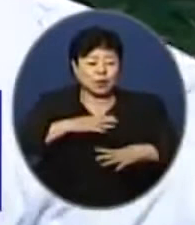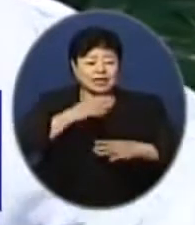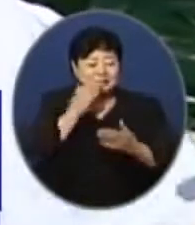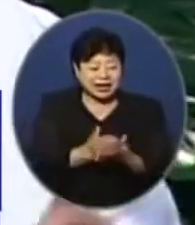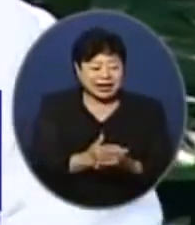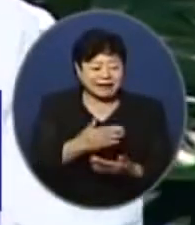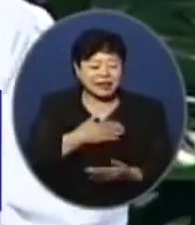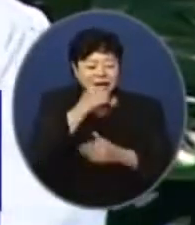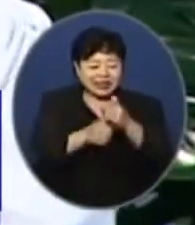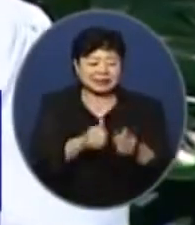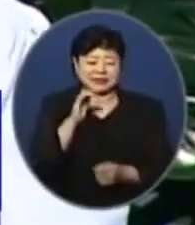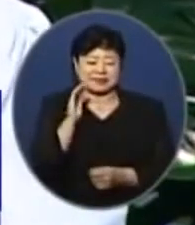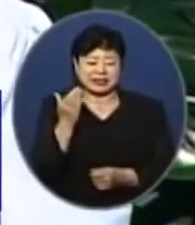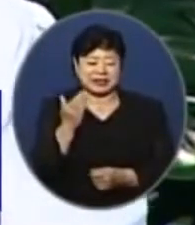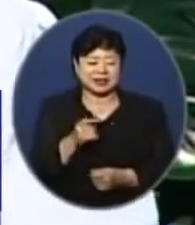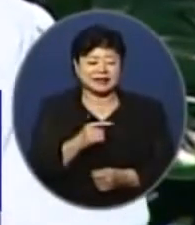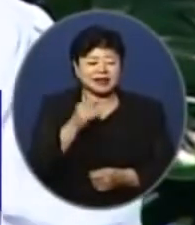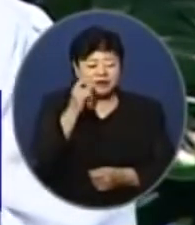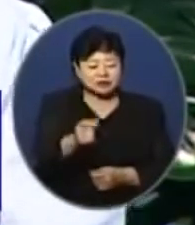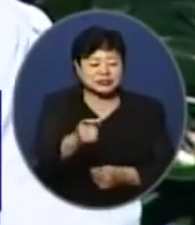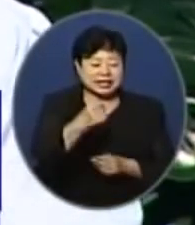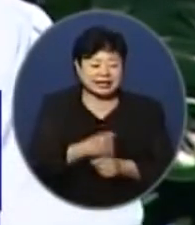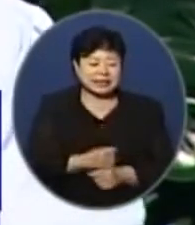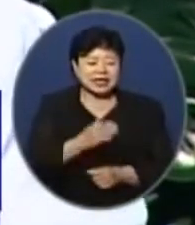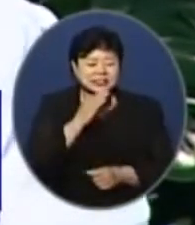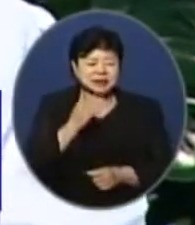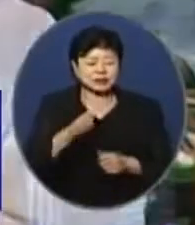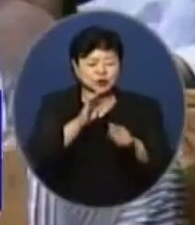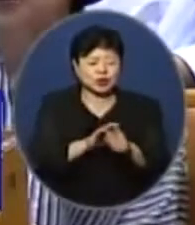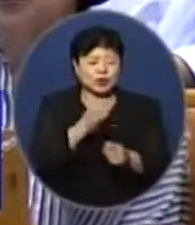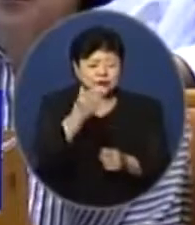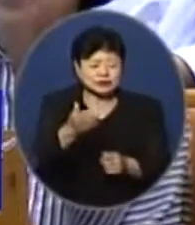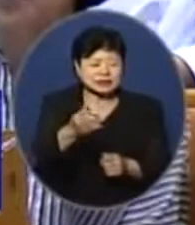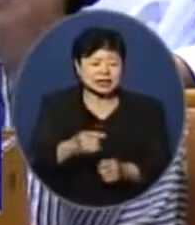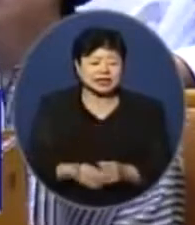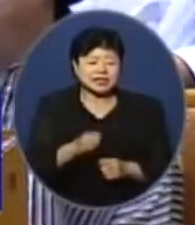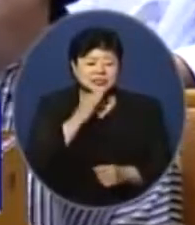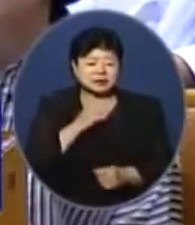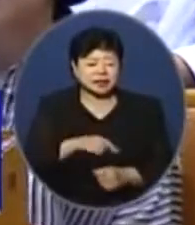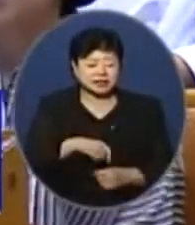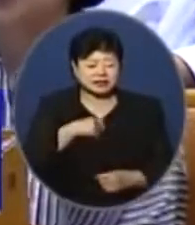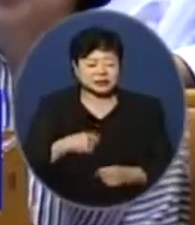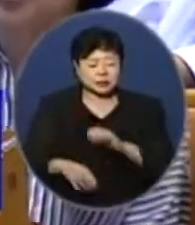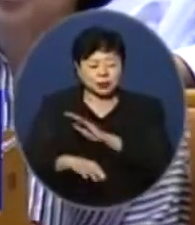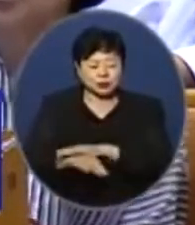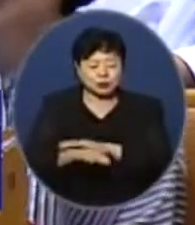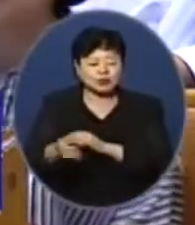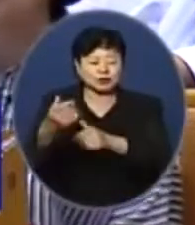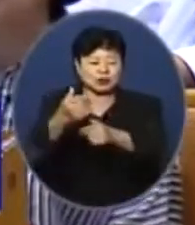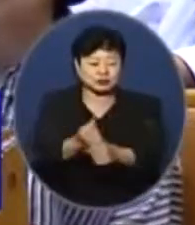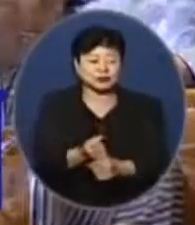놀라지 말라. 나는 내 하나님이 됨이라. 내가 너를 굳세게 하리라. 참으로 너를 도와주리라. 참으로 나의 의로운